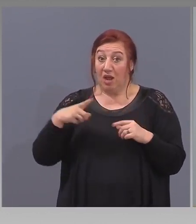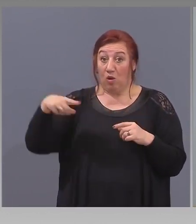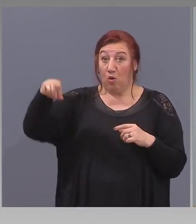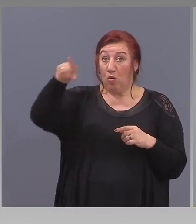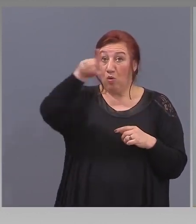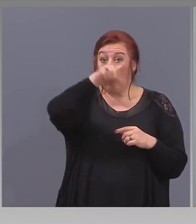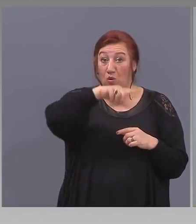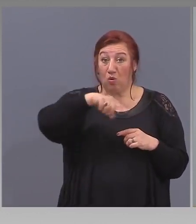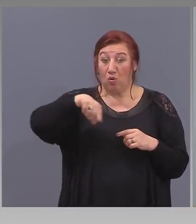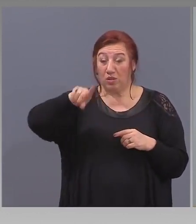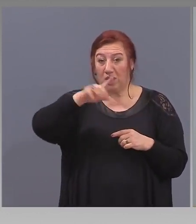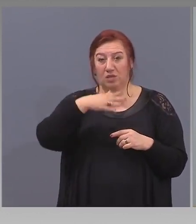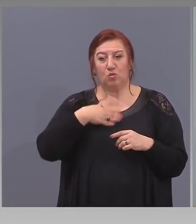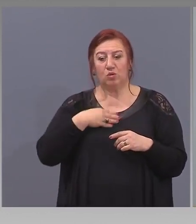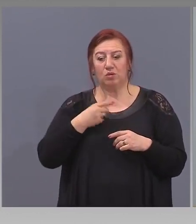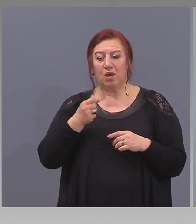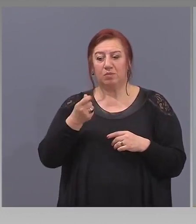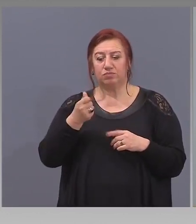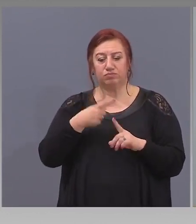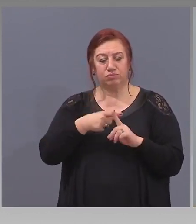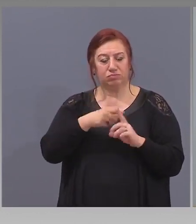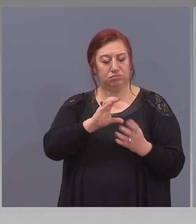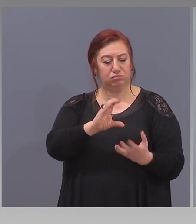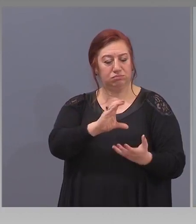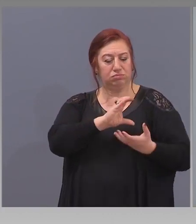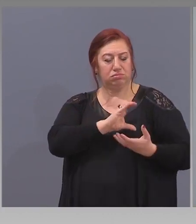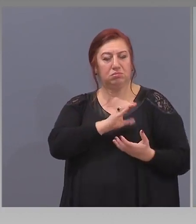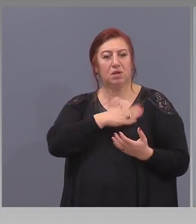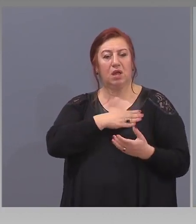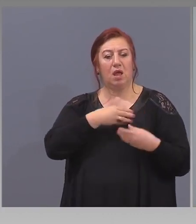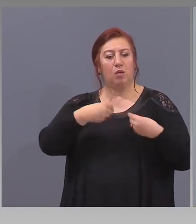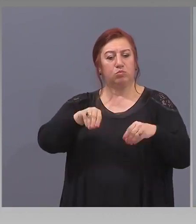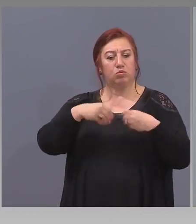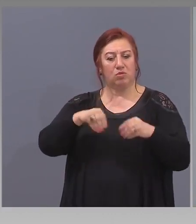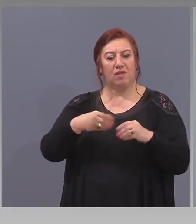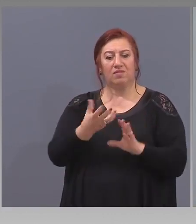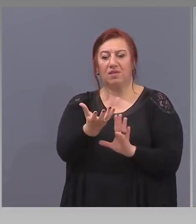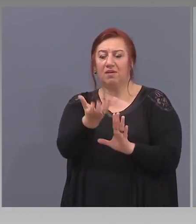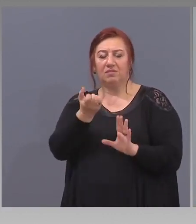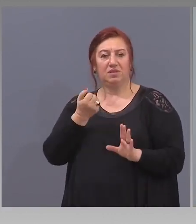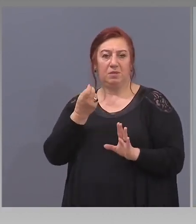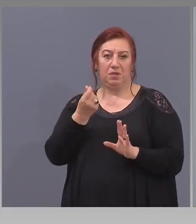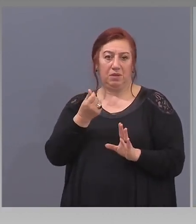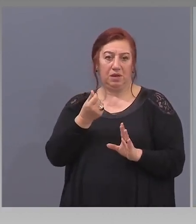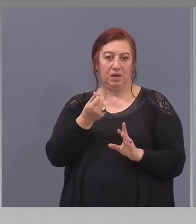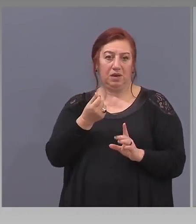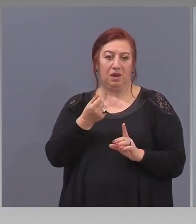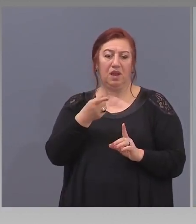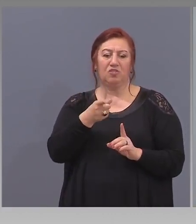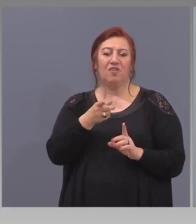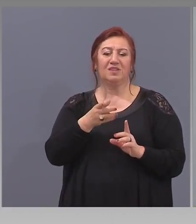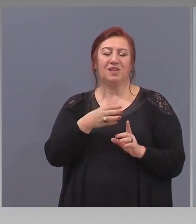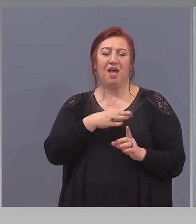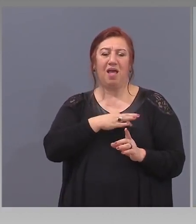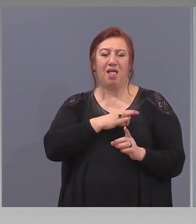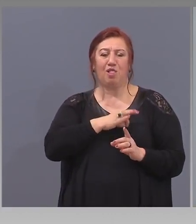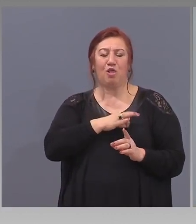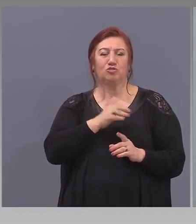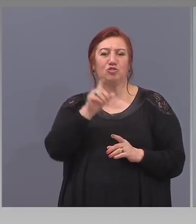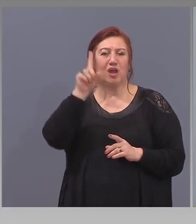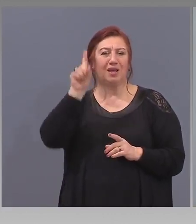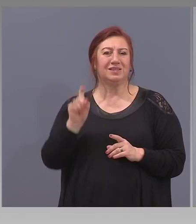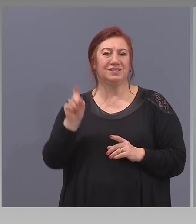имат добри активи, ги продават и си взимат парите. Това са лошите сигнали. Вие, предполагам,